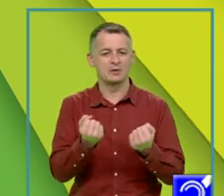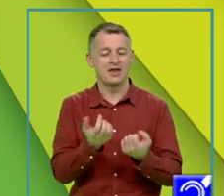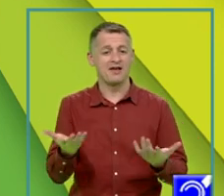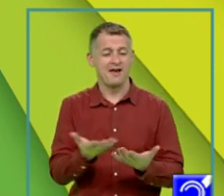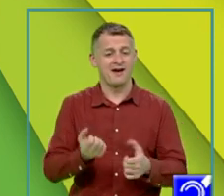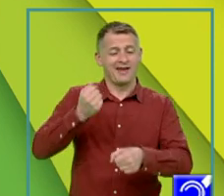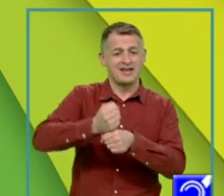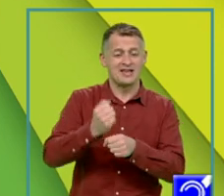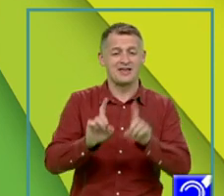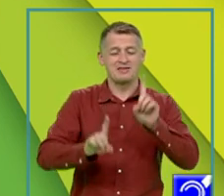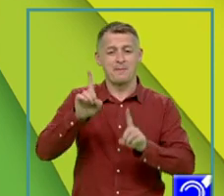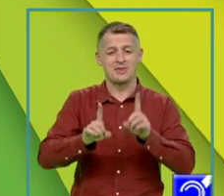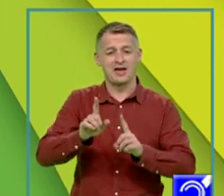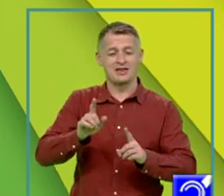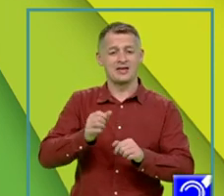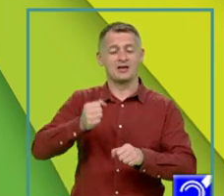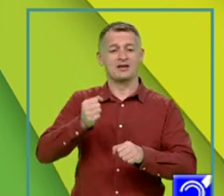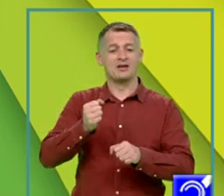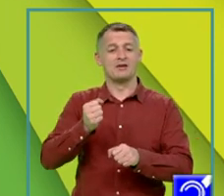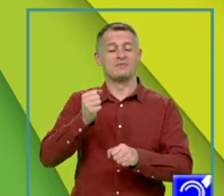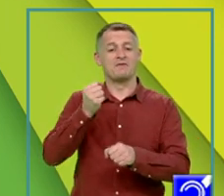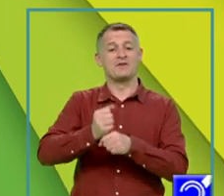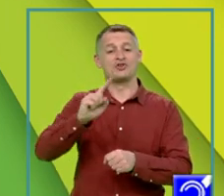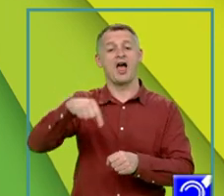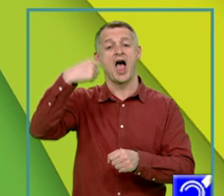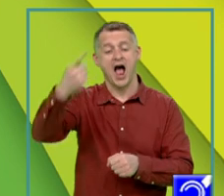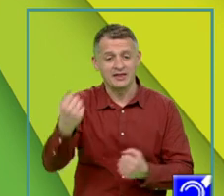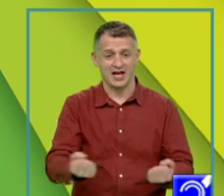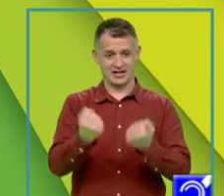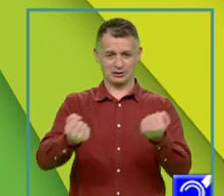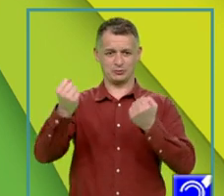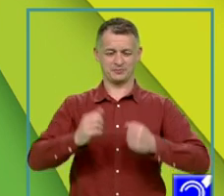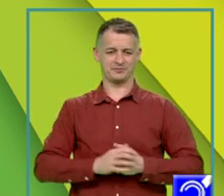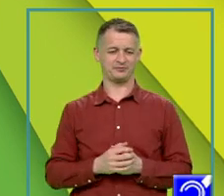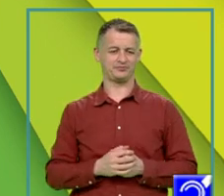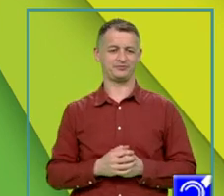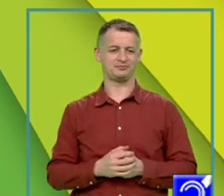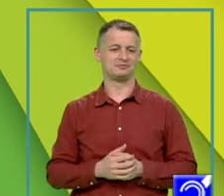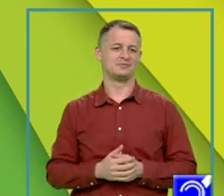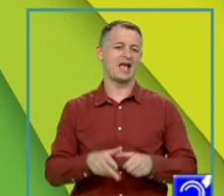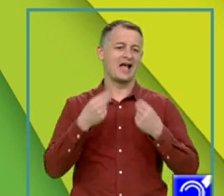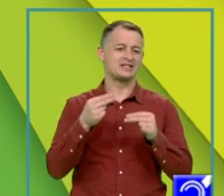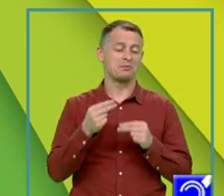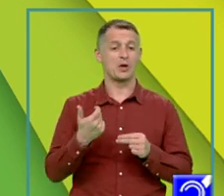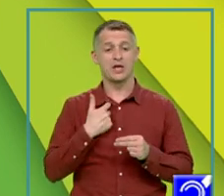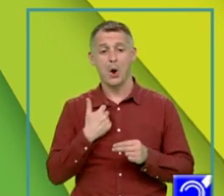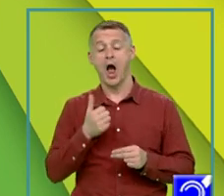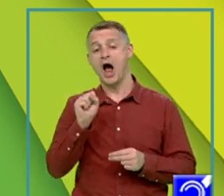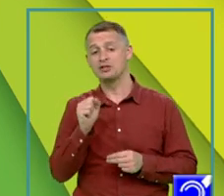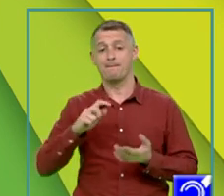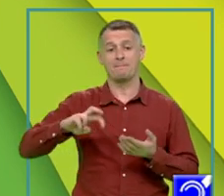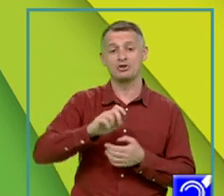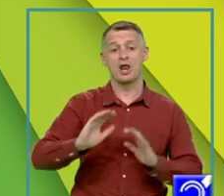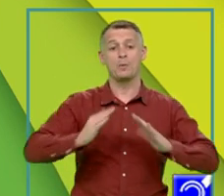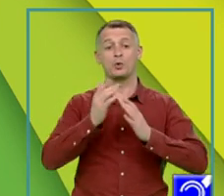realizare depinde de indeplinirea unei alte acțiuni o condiție o ipoteză peste exemplul aș merge la munte